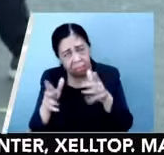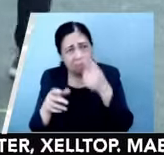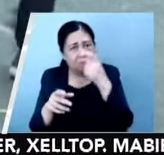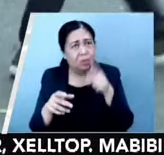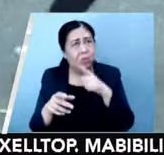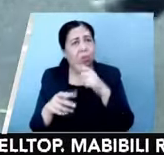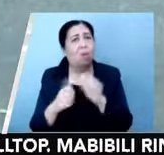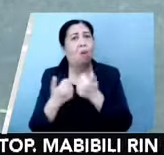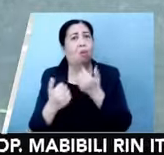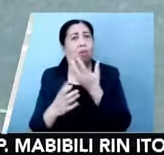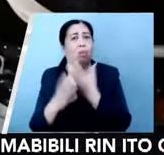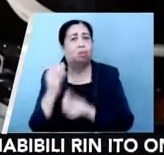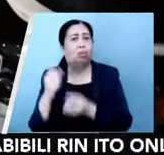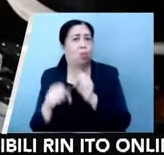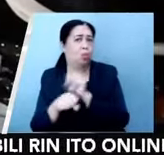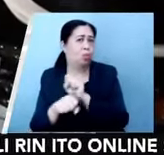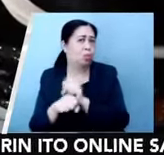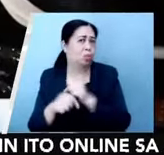hanap buhay.